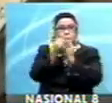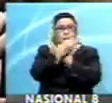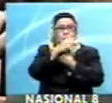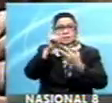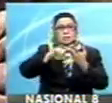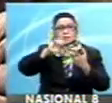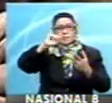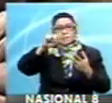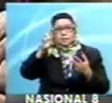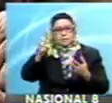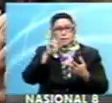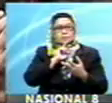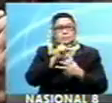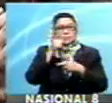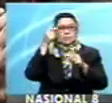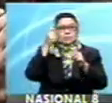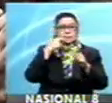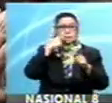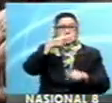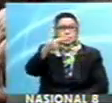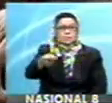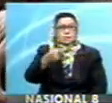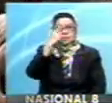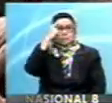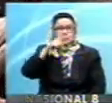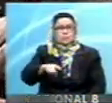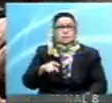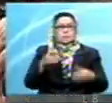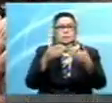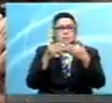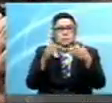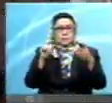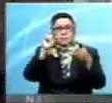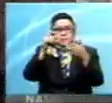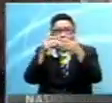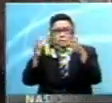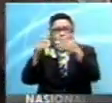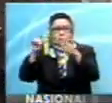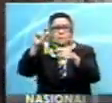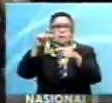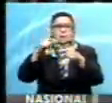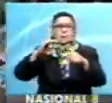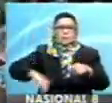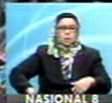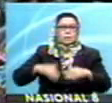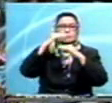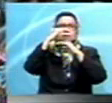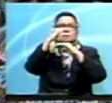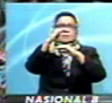renggam sult Ibrahim turut menitahkan agar empangan macap dibuka sedikit demi sedikit sebelum mencapai paras